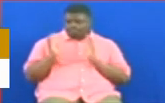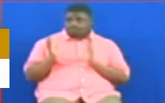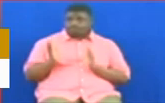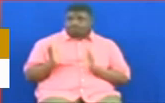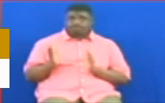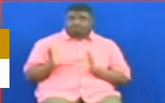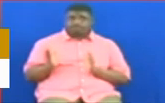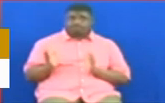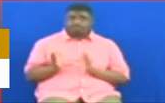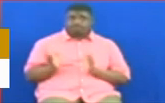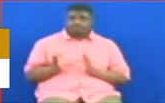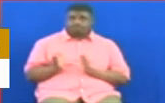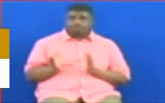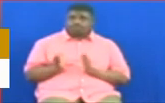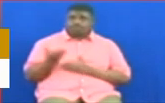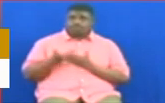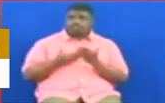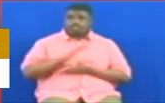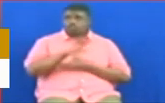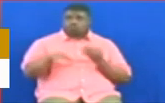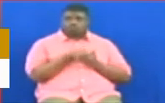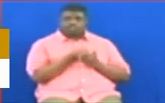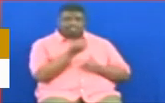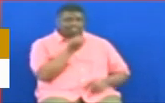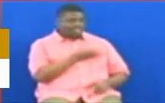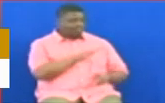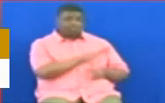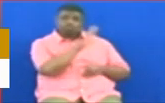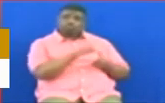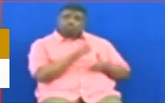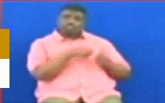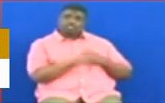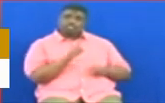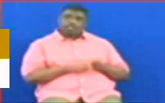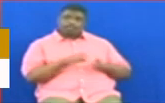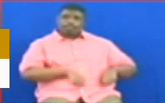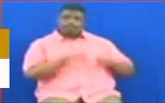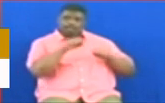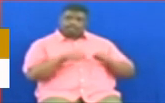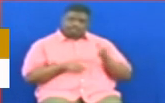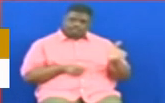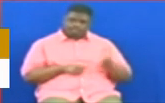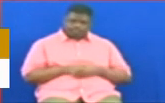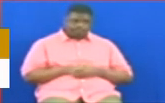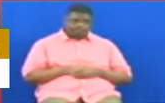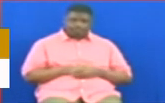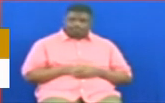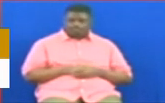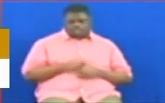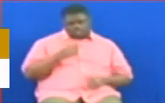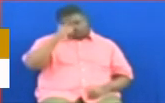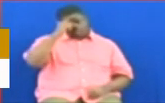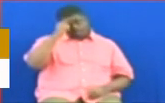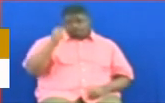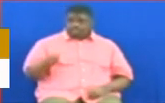wa nyaraka zote na information zote kwenye mamlaka. Kwa hiyo tukaamini kabisa